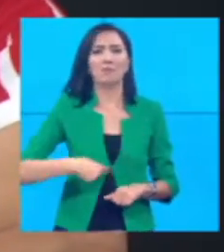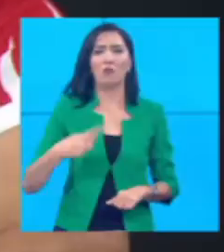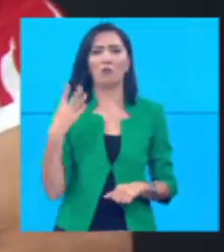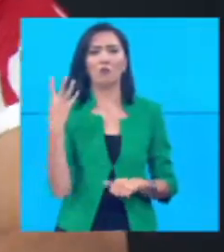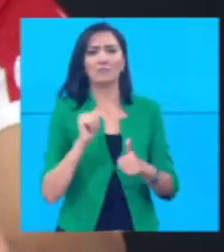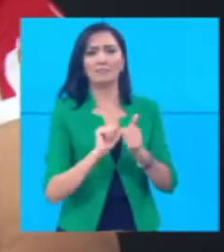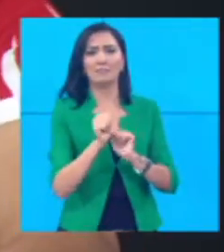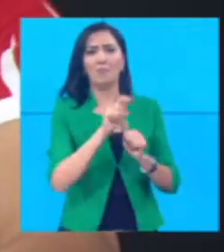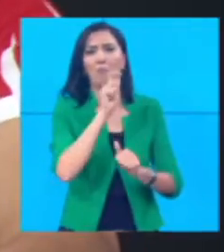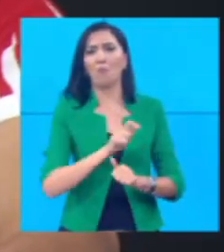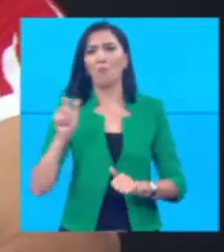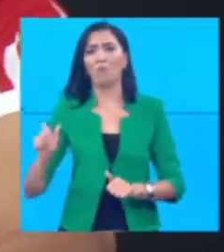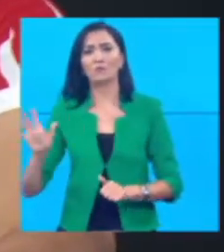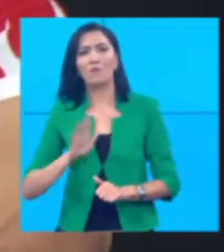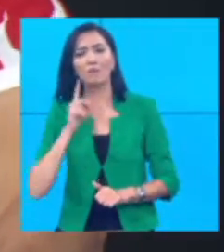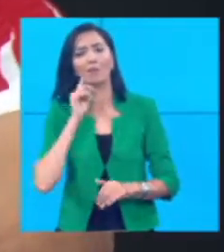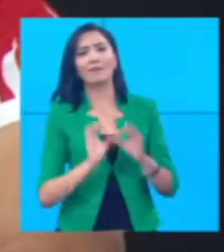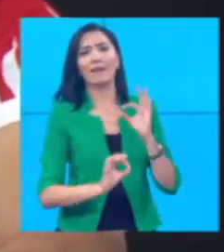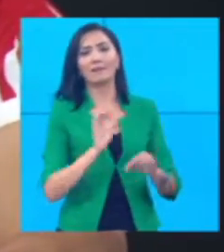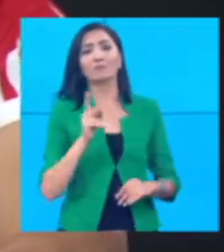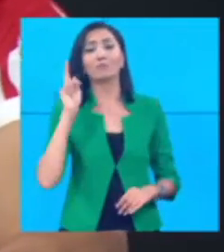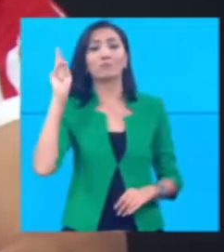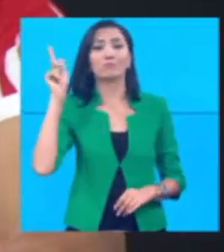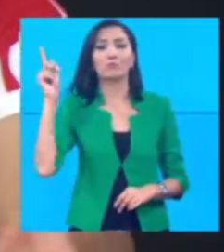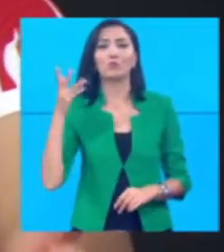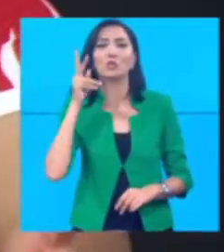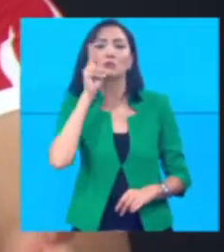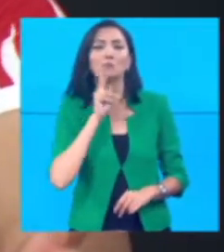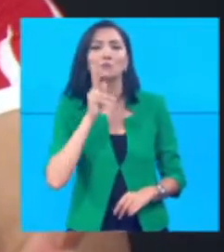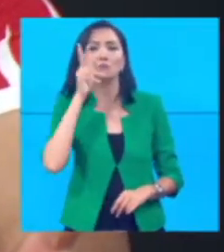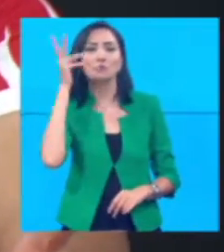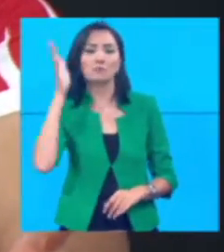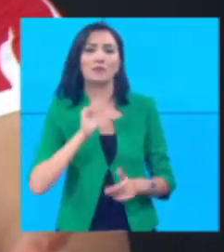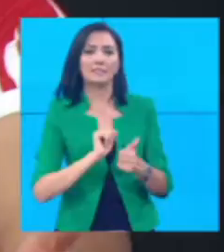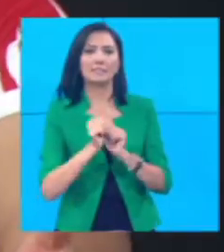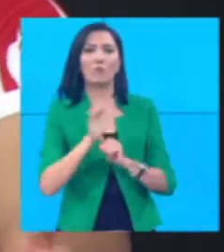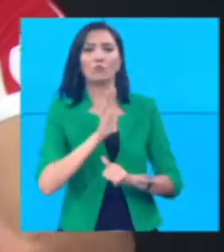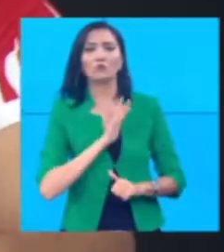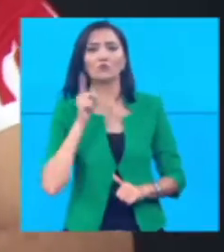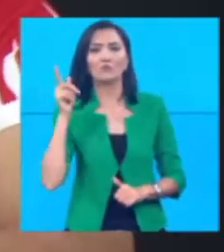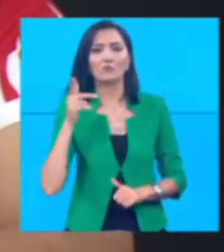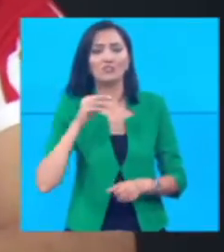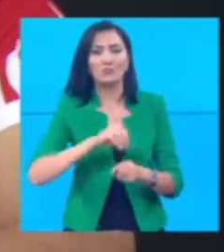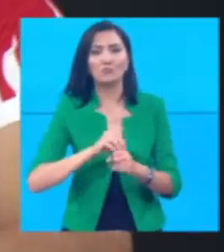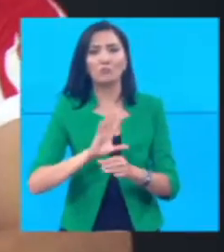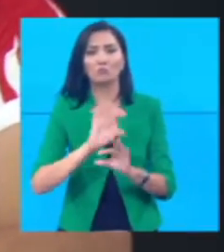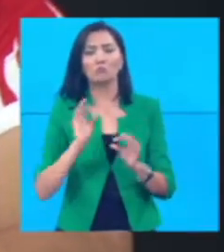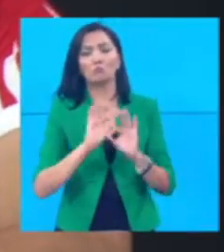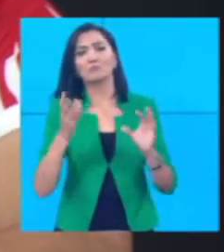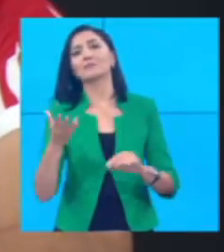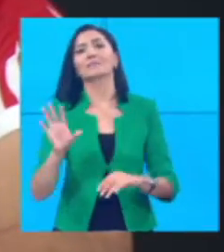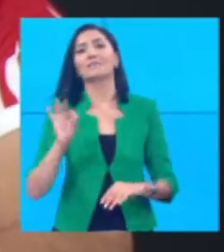bizim elimizde 4 tane sporcu varsa, bunları değerlendiriyorsak, onların elinde 200 tane var. Mutlaka içinde cevherler